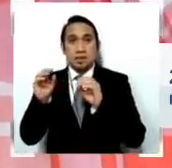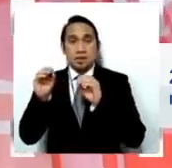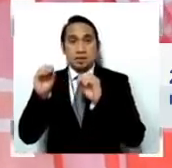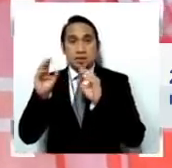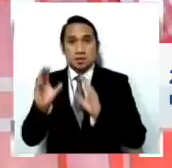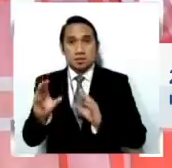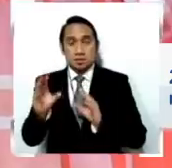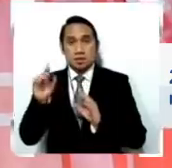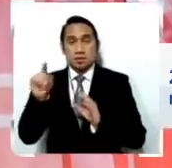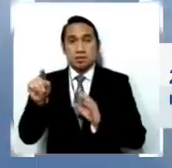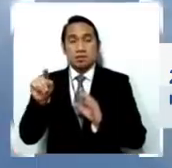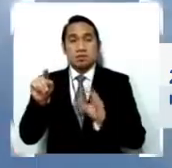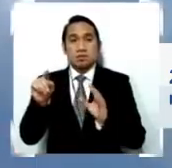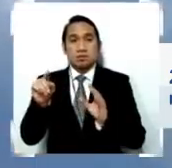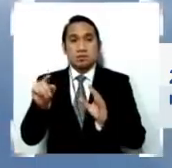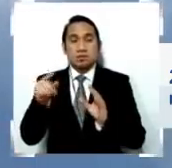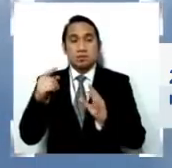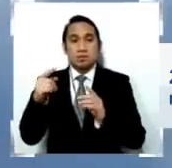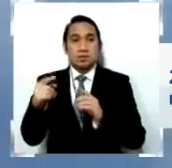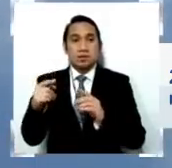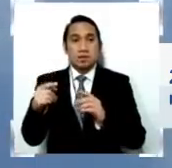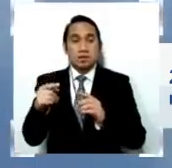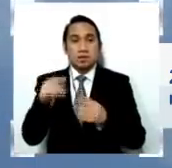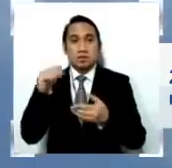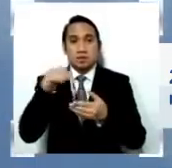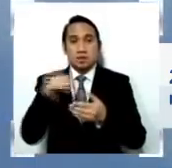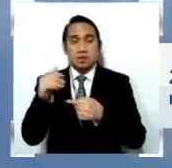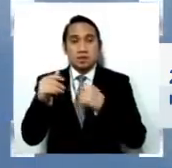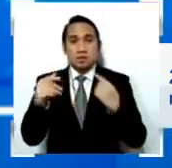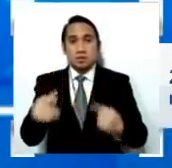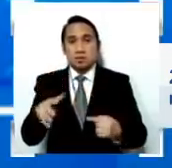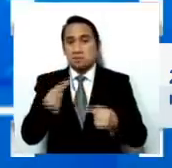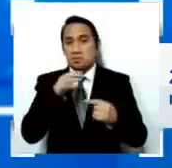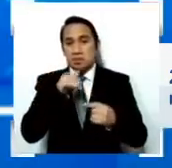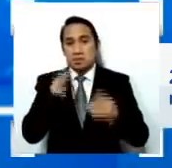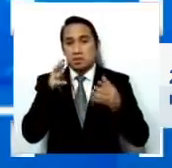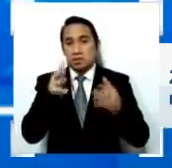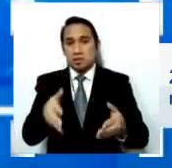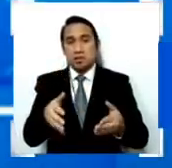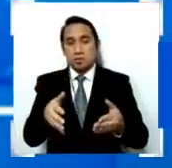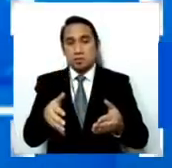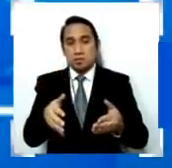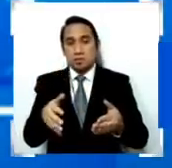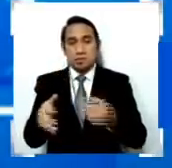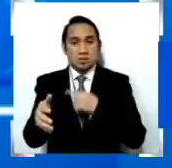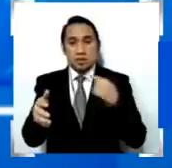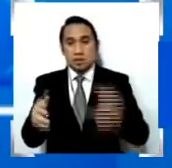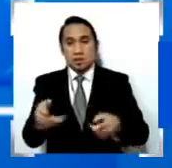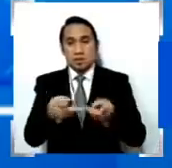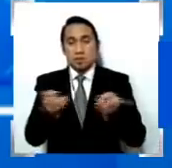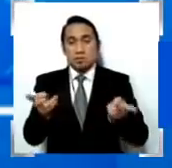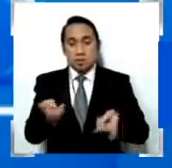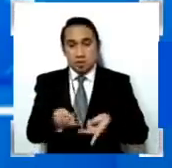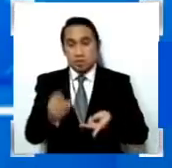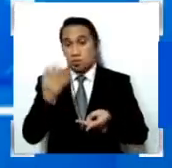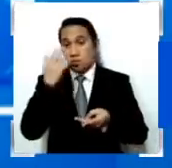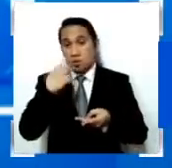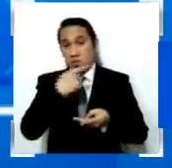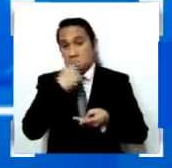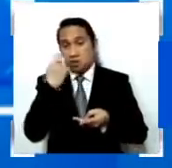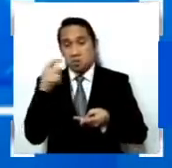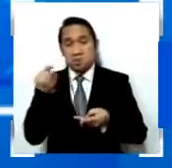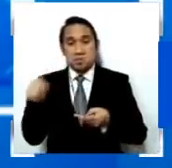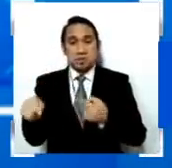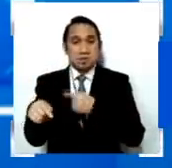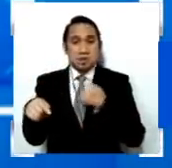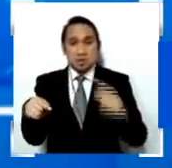for Chinese Studies, hindi ganap na iiwan ng China ang lugar. Dahil sa tingin nila, ay pagmamay-ari nila yung